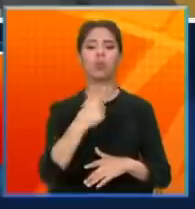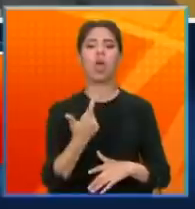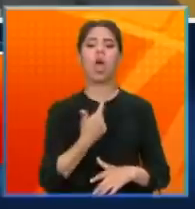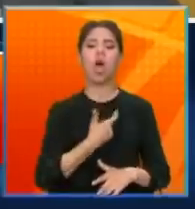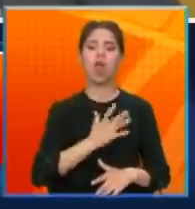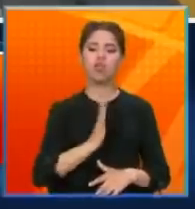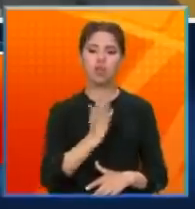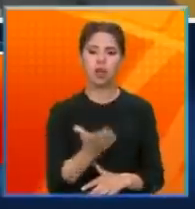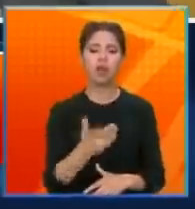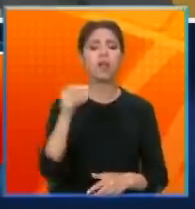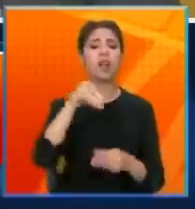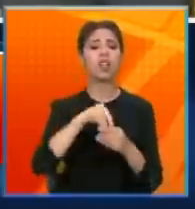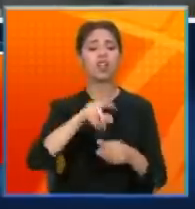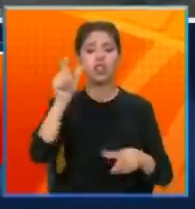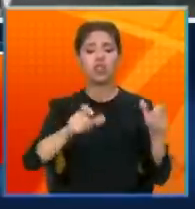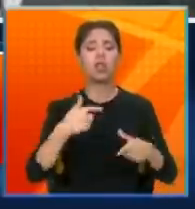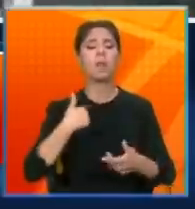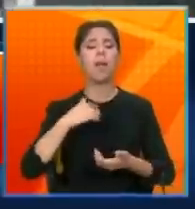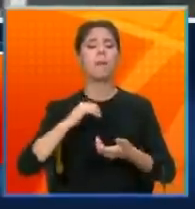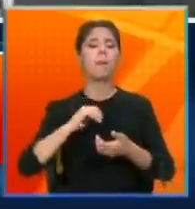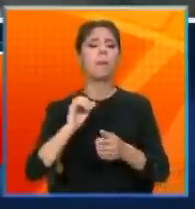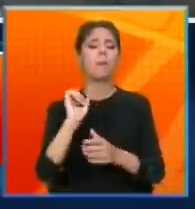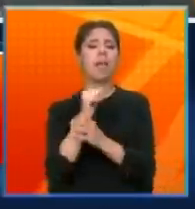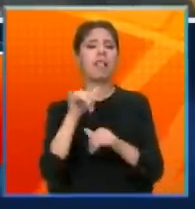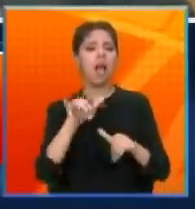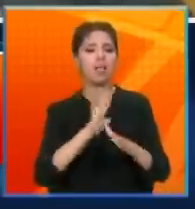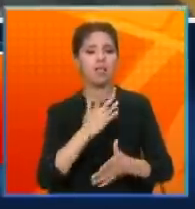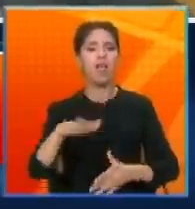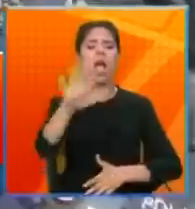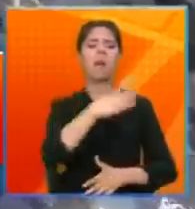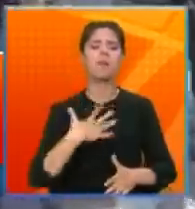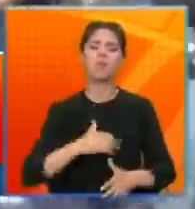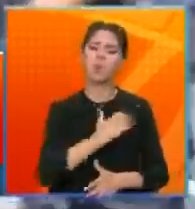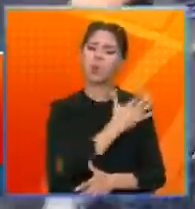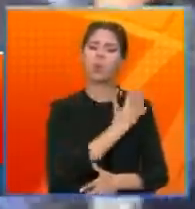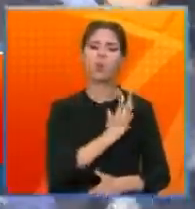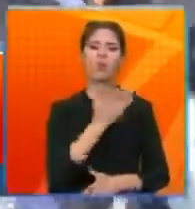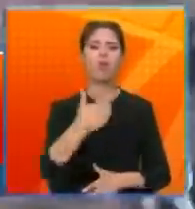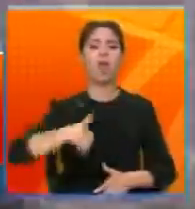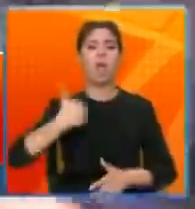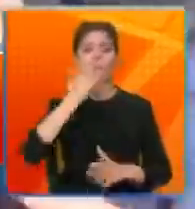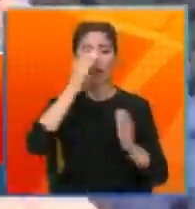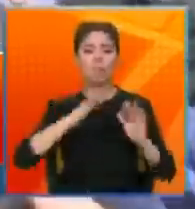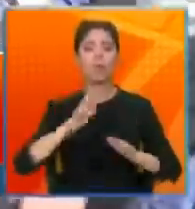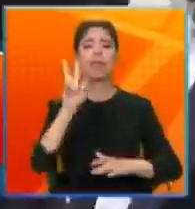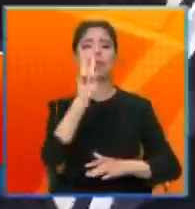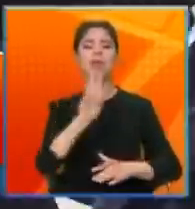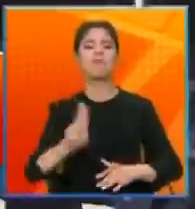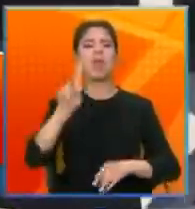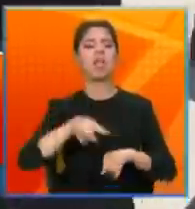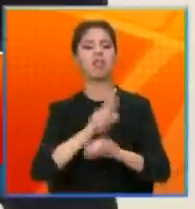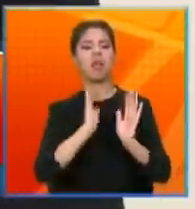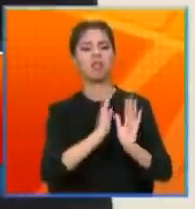var, aralarında meslektaşlarım var. Hepsiyle gurur duyuyorum. Avukatların bekleyişi 27 saat